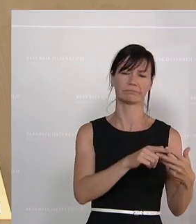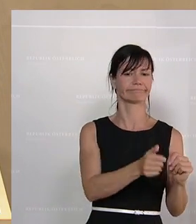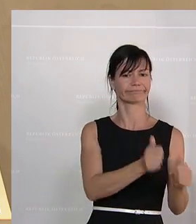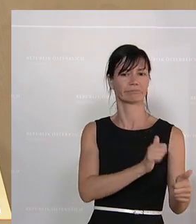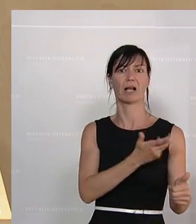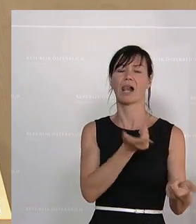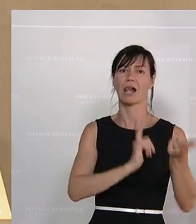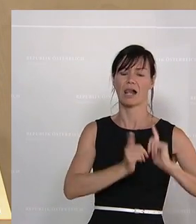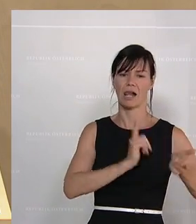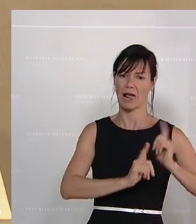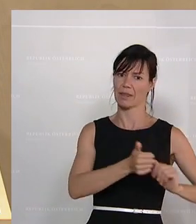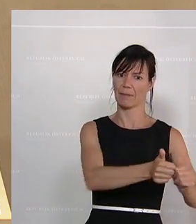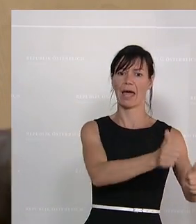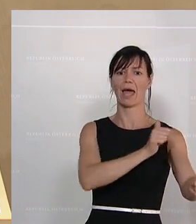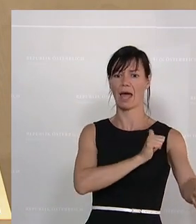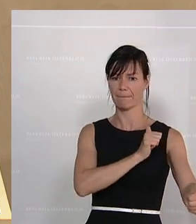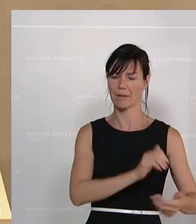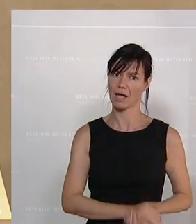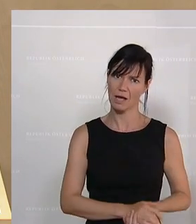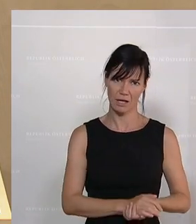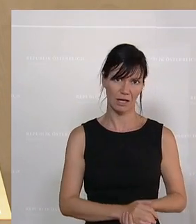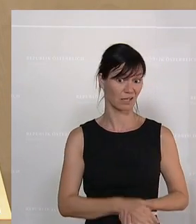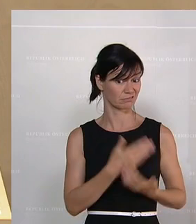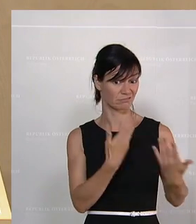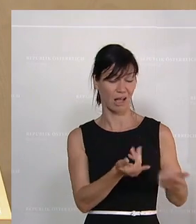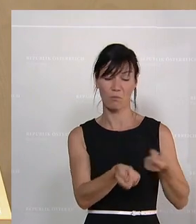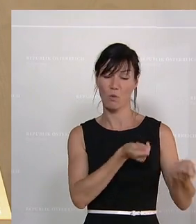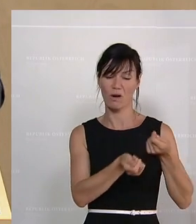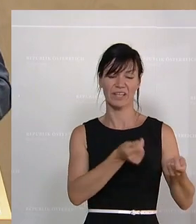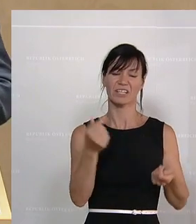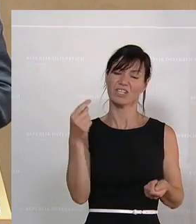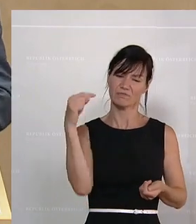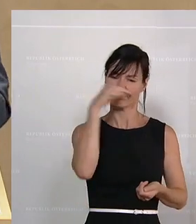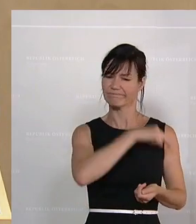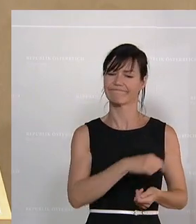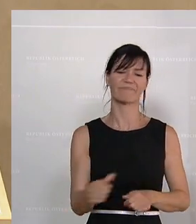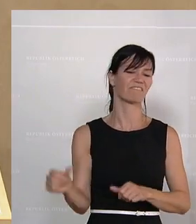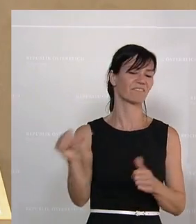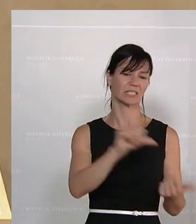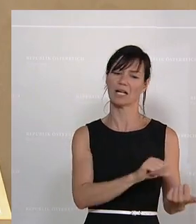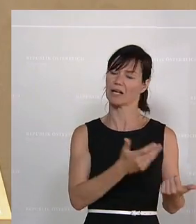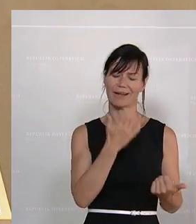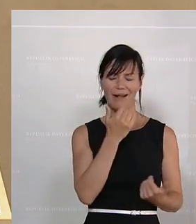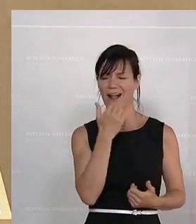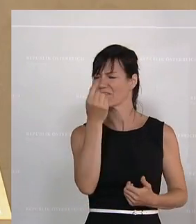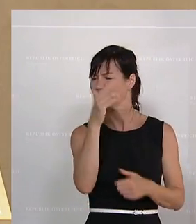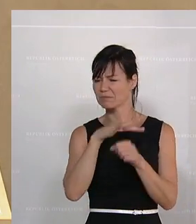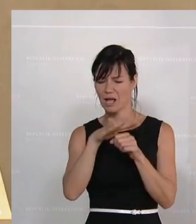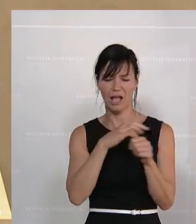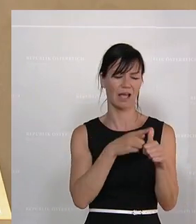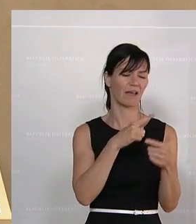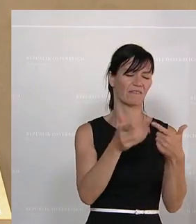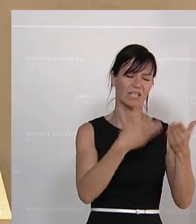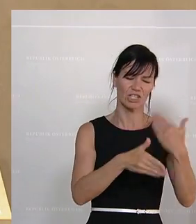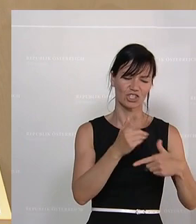kürzer und es ist ein ausfluss eines politischen versagens auf allen ebenen egal ob sie im finanzbereich jobs im wirtschaftsbereich ist